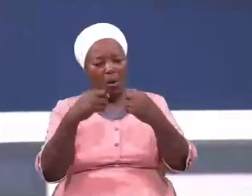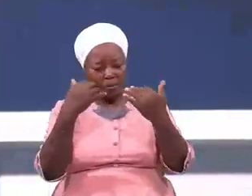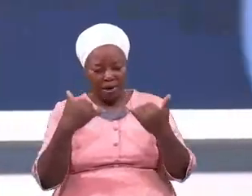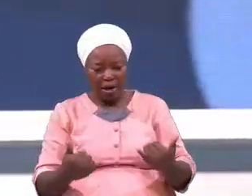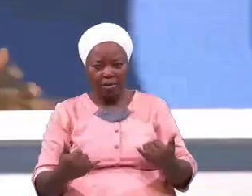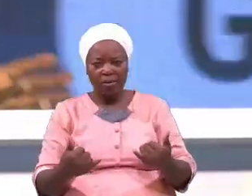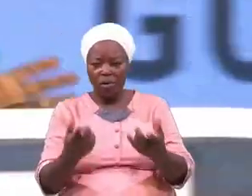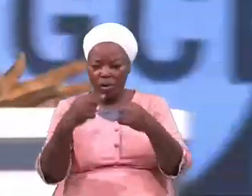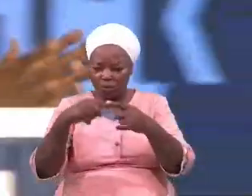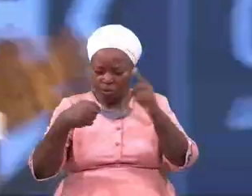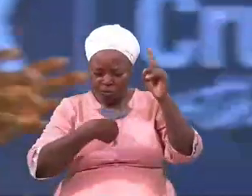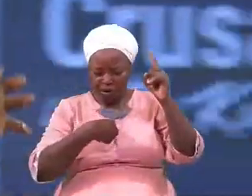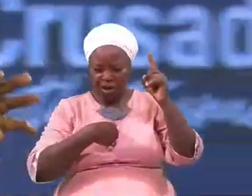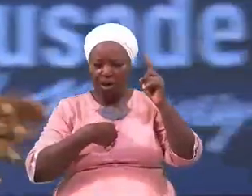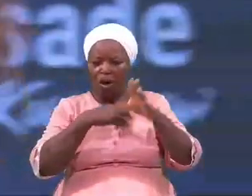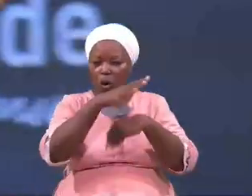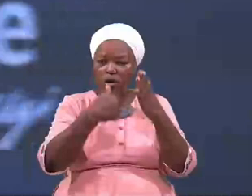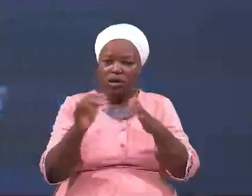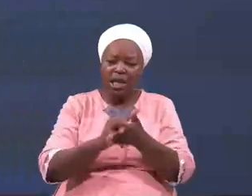maintenant, venez à moi.